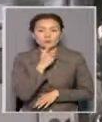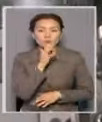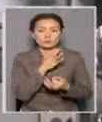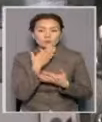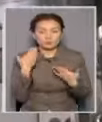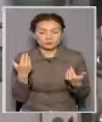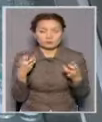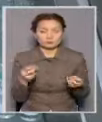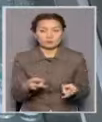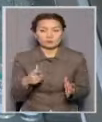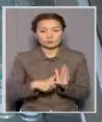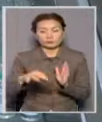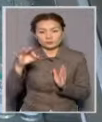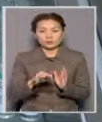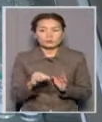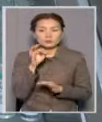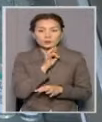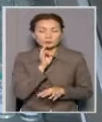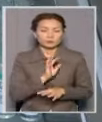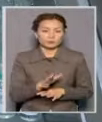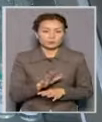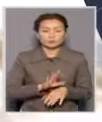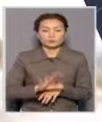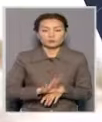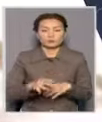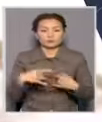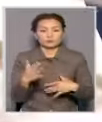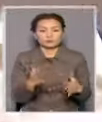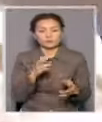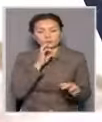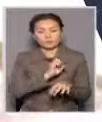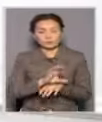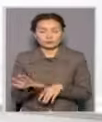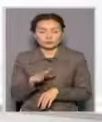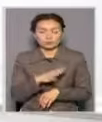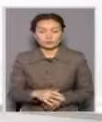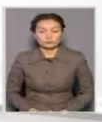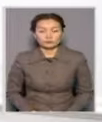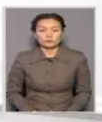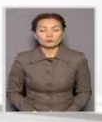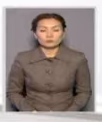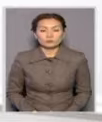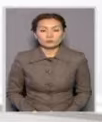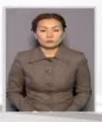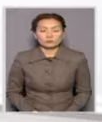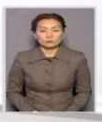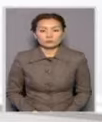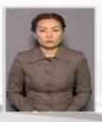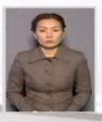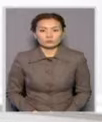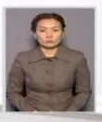лекарств для этого 70 процентов препаратов была поставлена на склады медицинских организаций украины на боянская